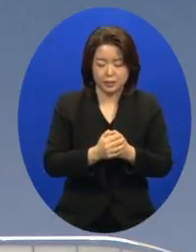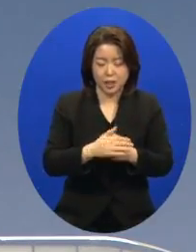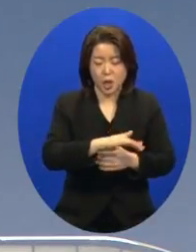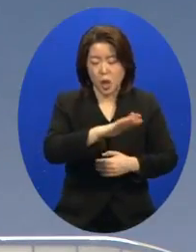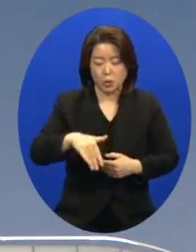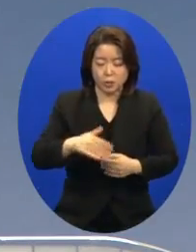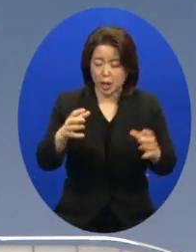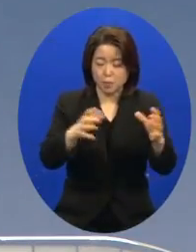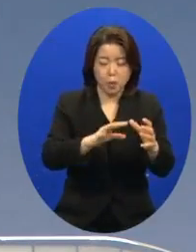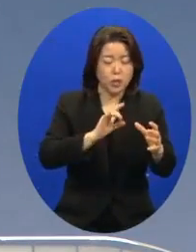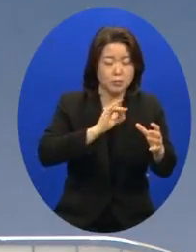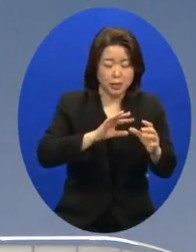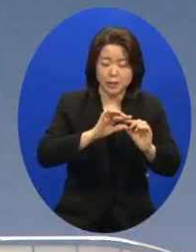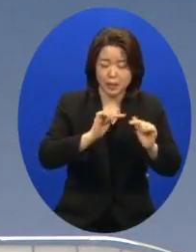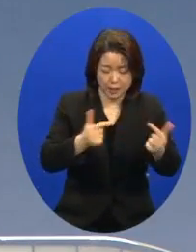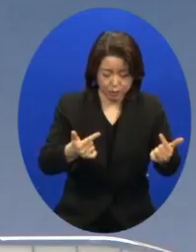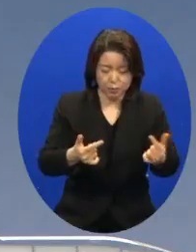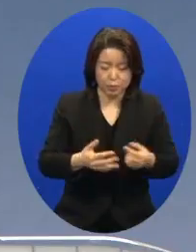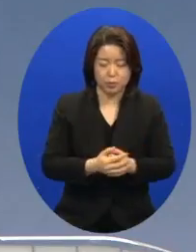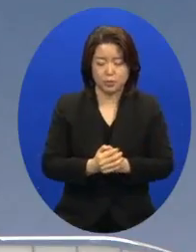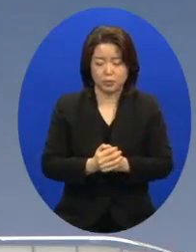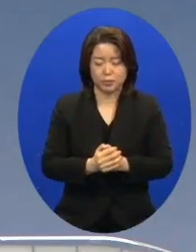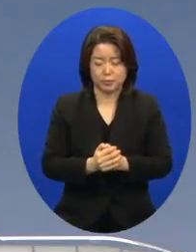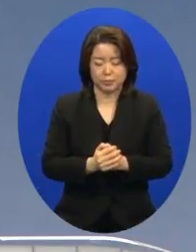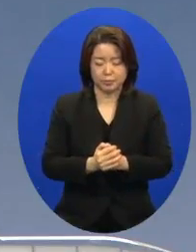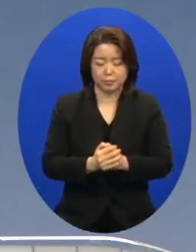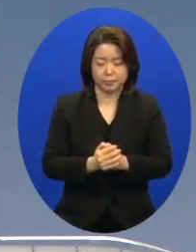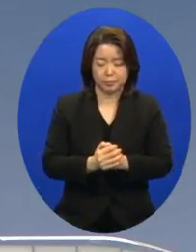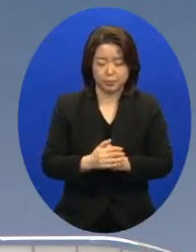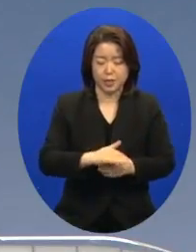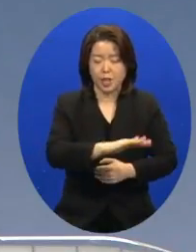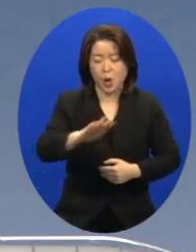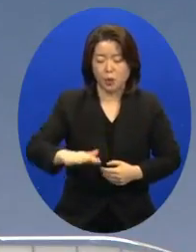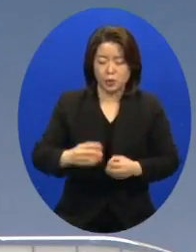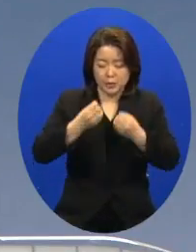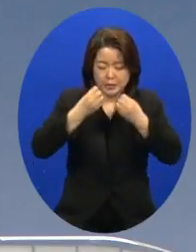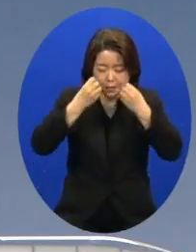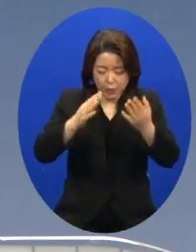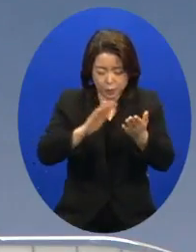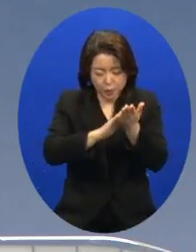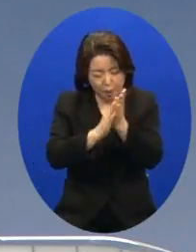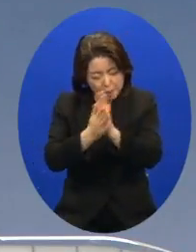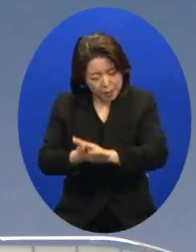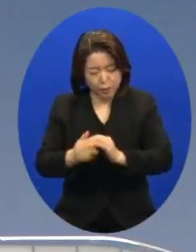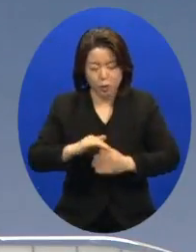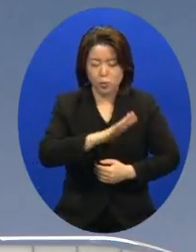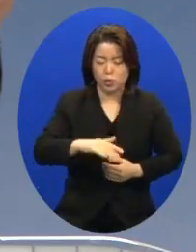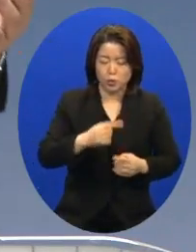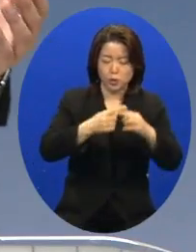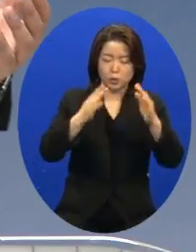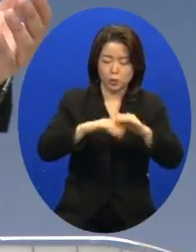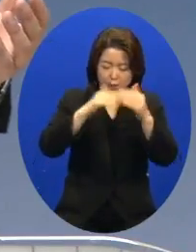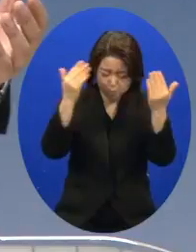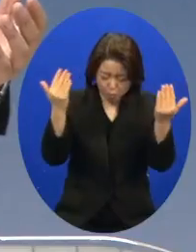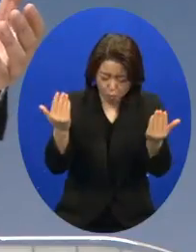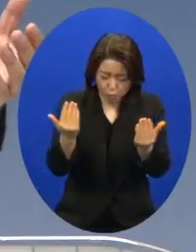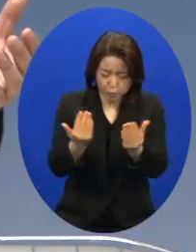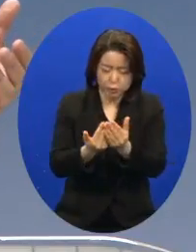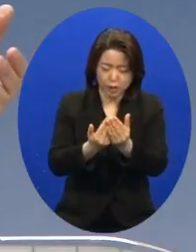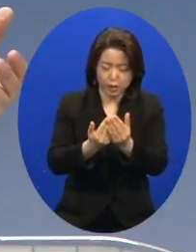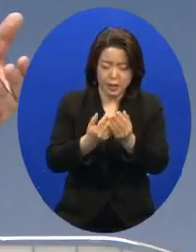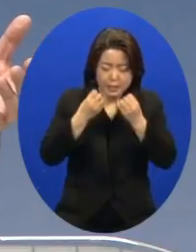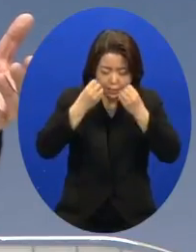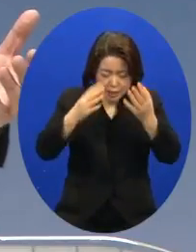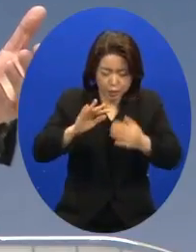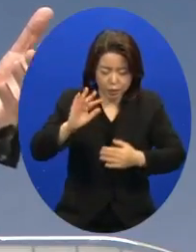우리가 모이기만 한 것 뿐만 아니예요 우리가 새로워 짐으로 우리 교회 전체가 새로운 교회가 되는